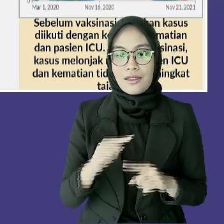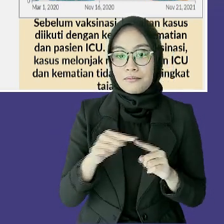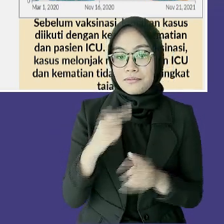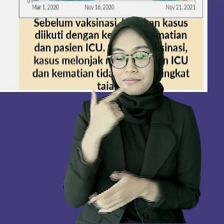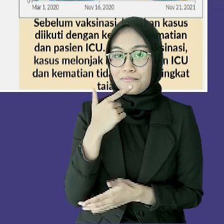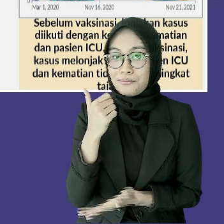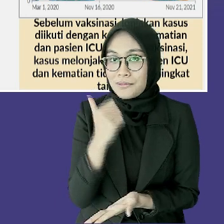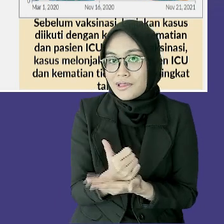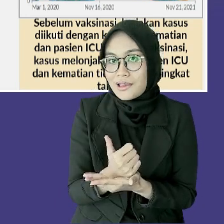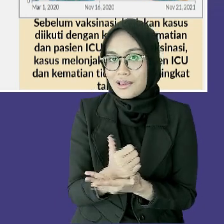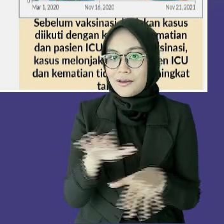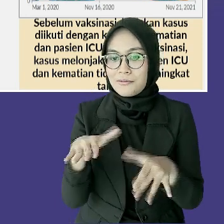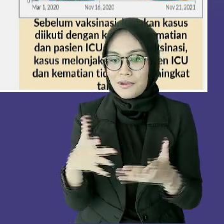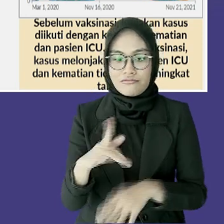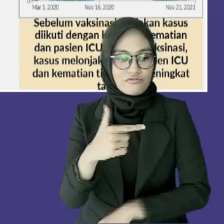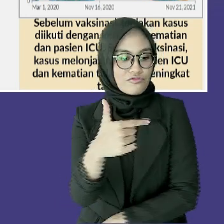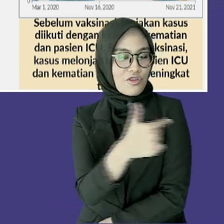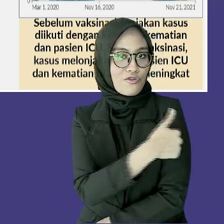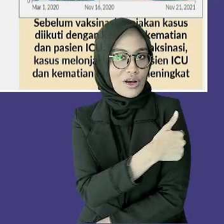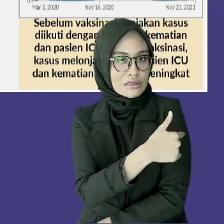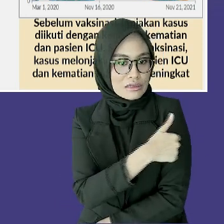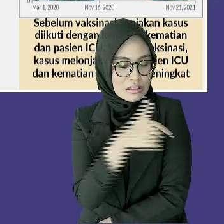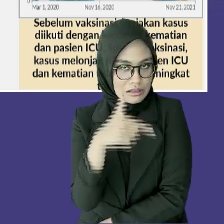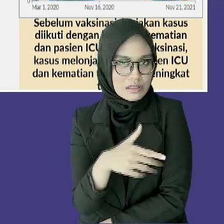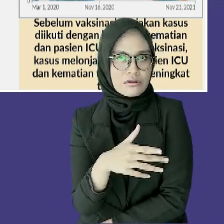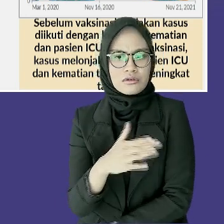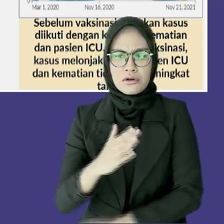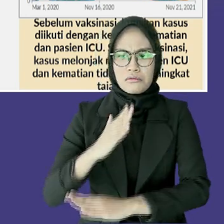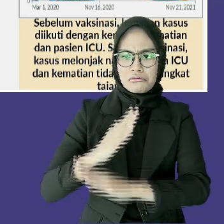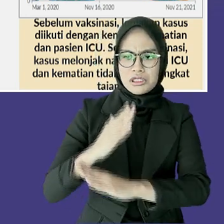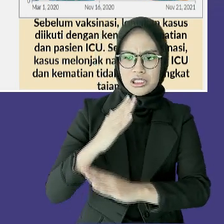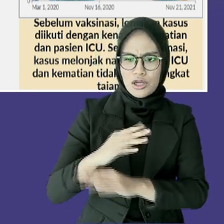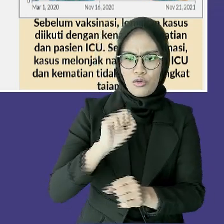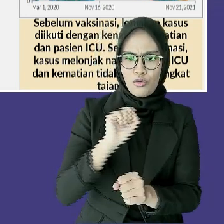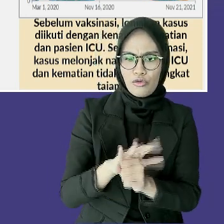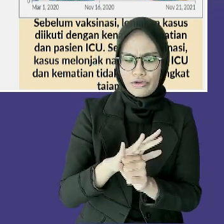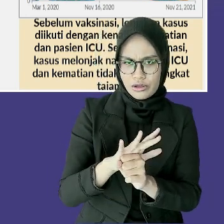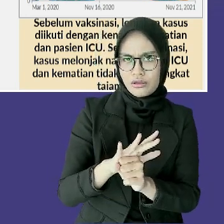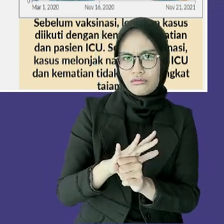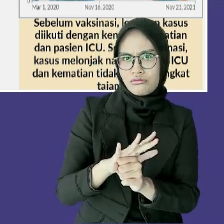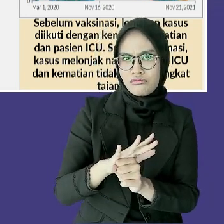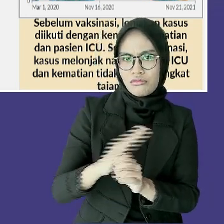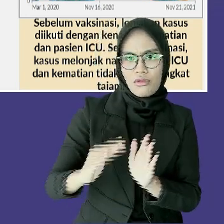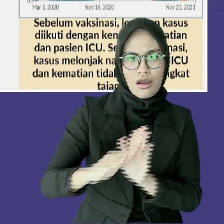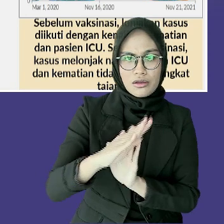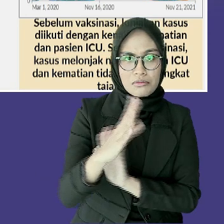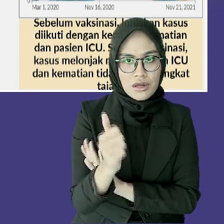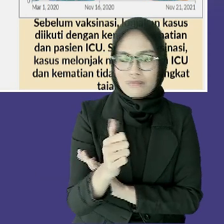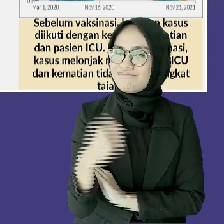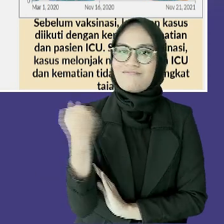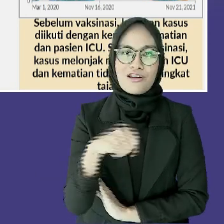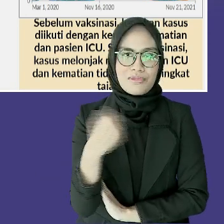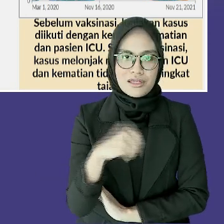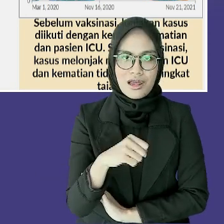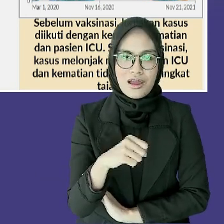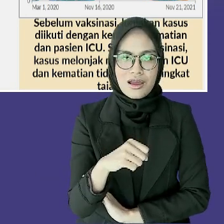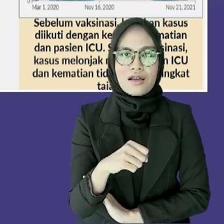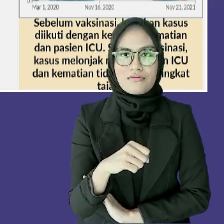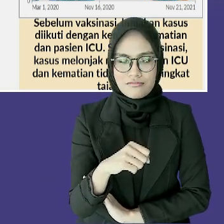vaksin tetap tidak bisa mencegah naiknya kasus jika tidak dibarengi dengan penerapan disiplin protokol